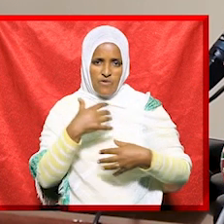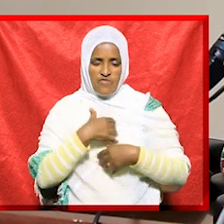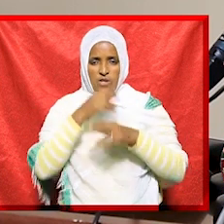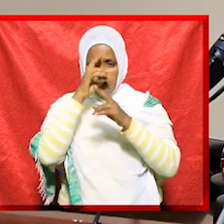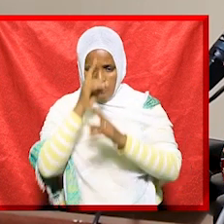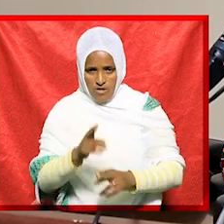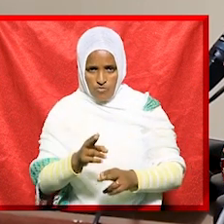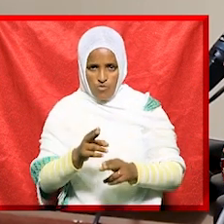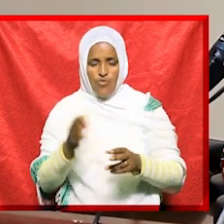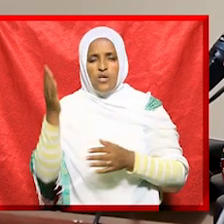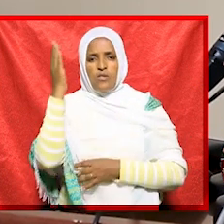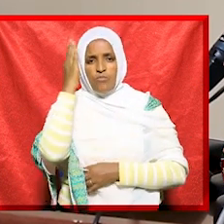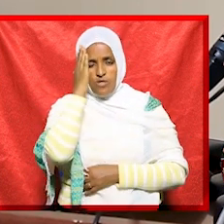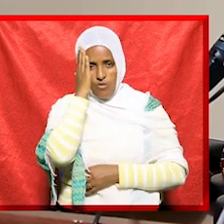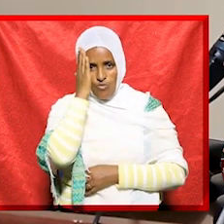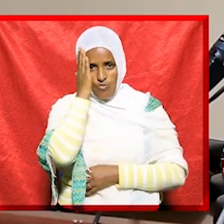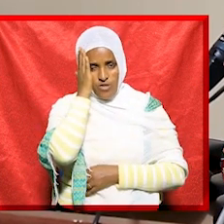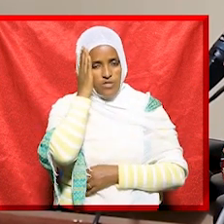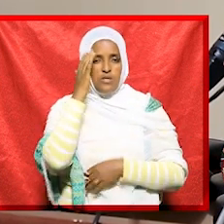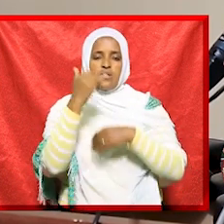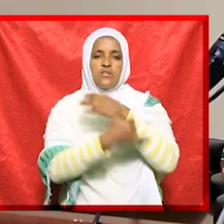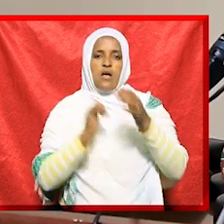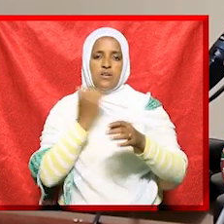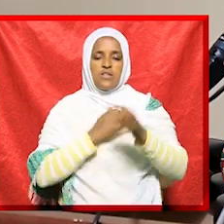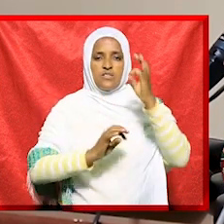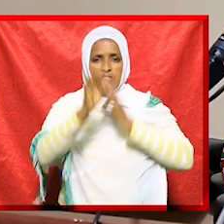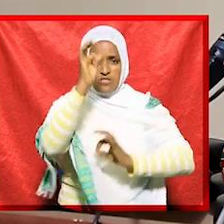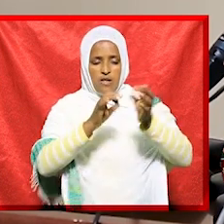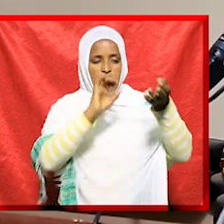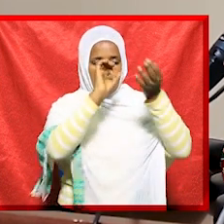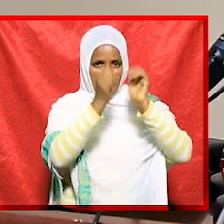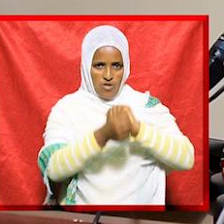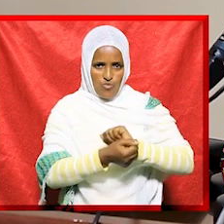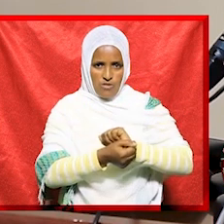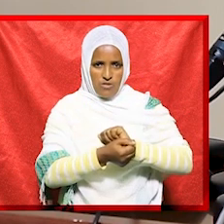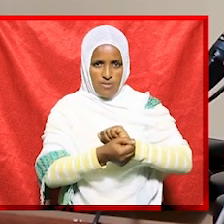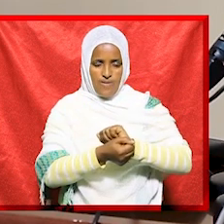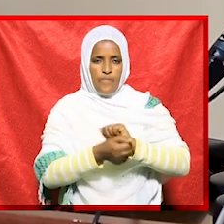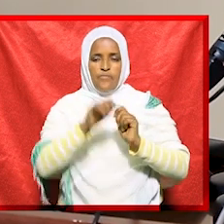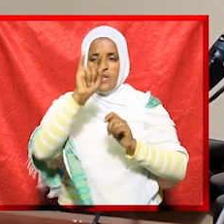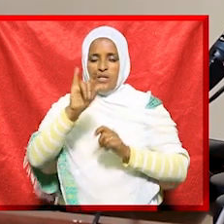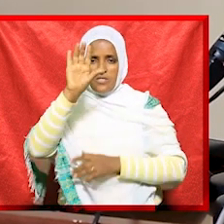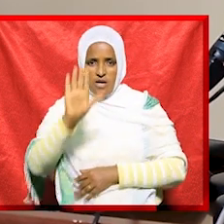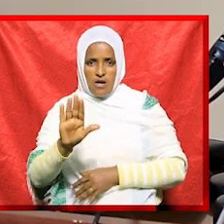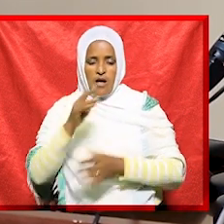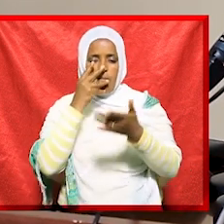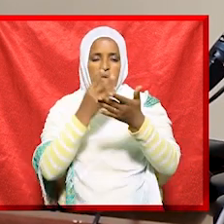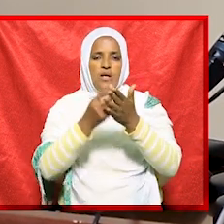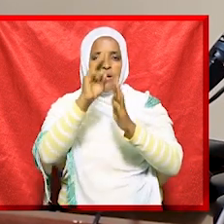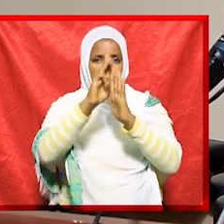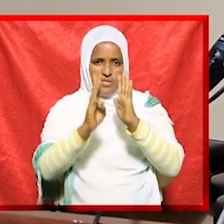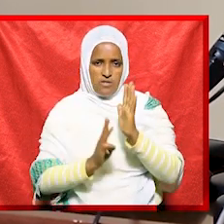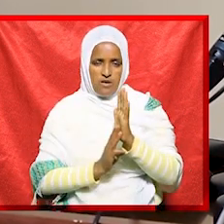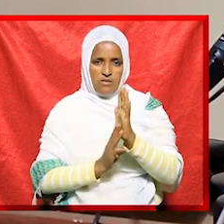እግዚአብሔር ተከብረው የሚታወቁባት የሀገራችንን ታሪክ የሚቀይር የዜጎችን